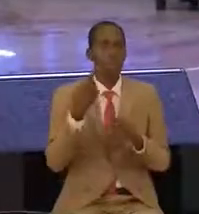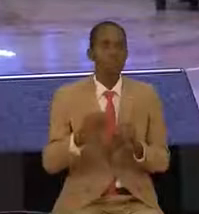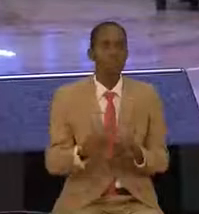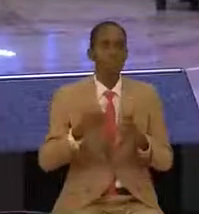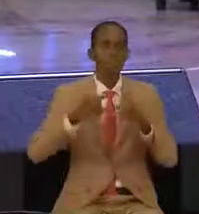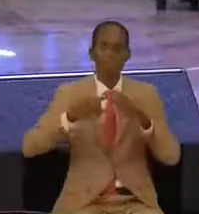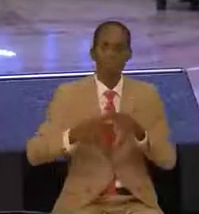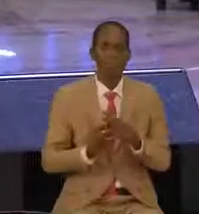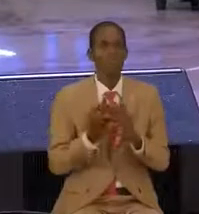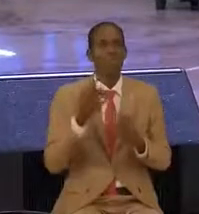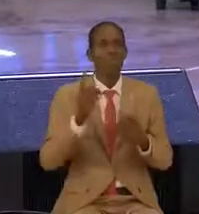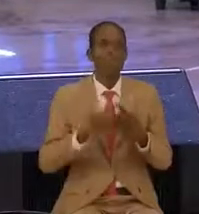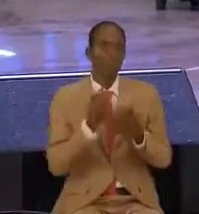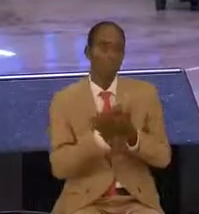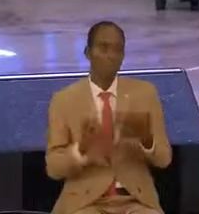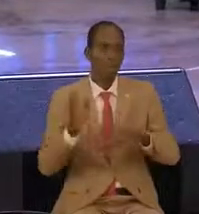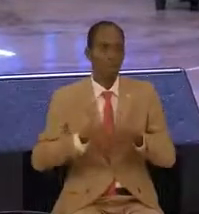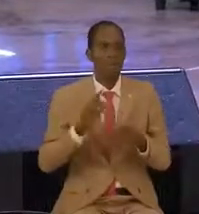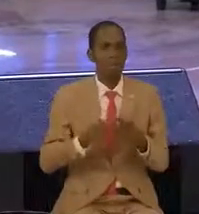Voilà le verset 3.